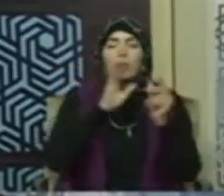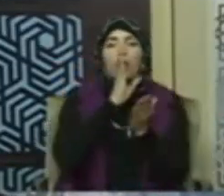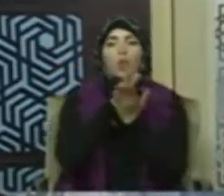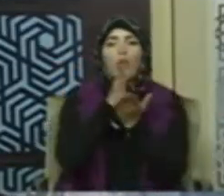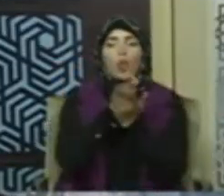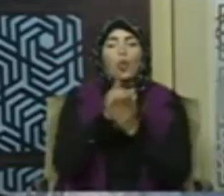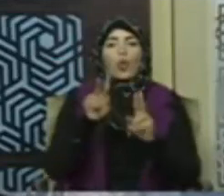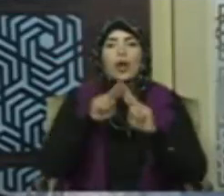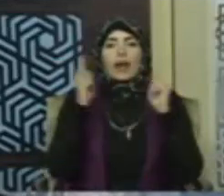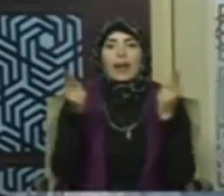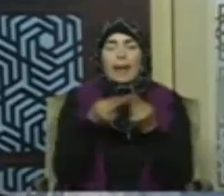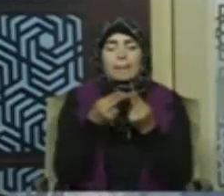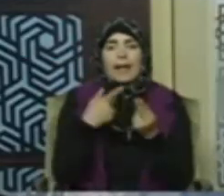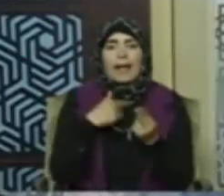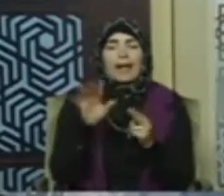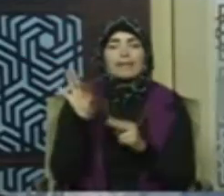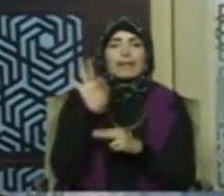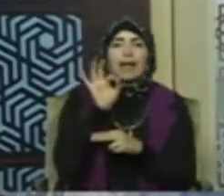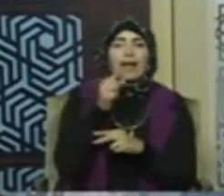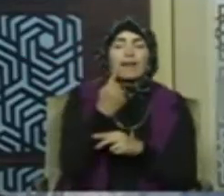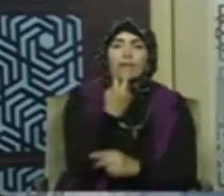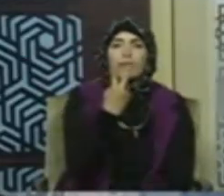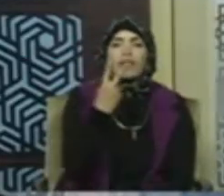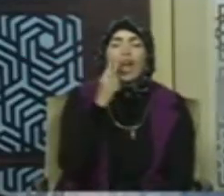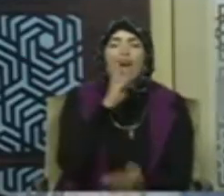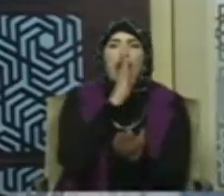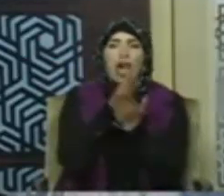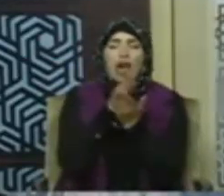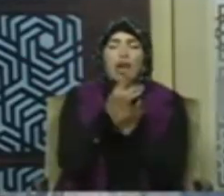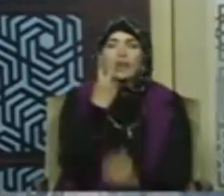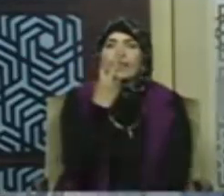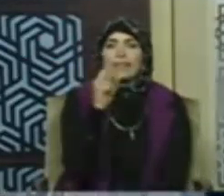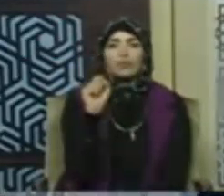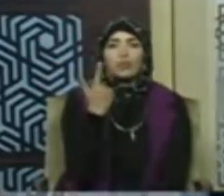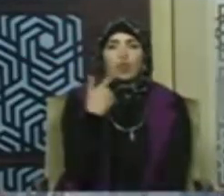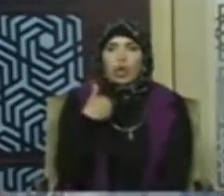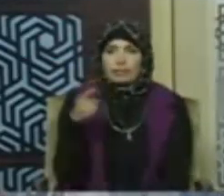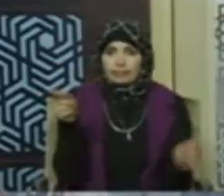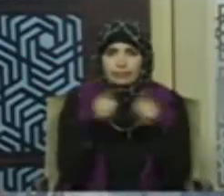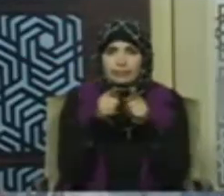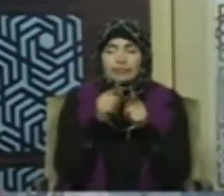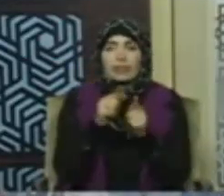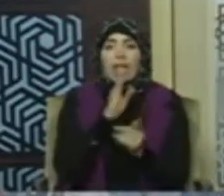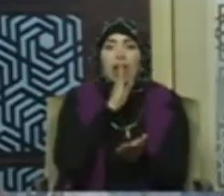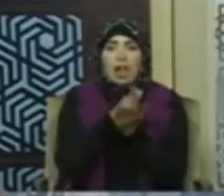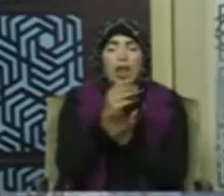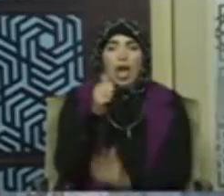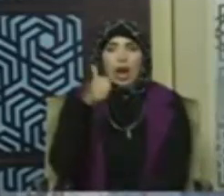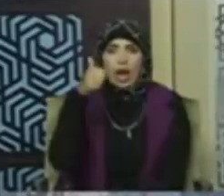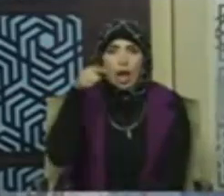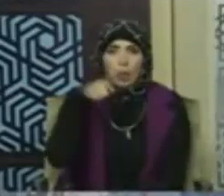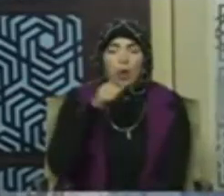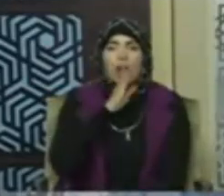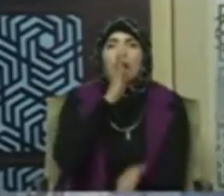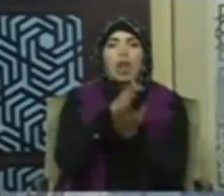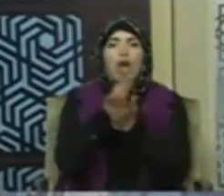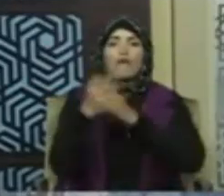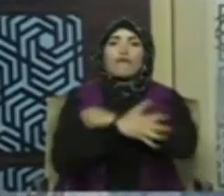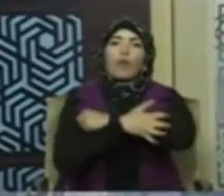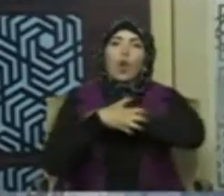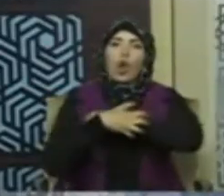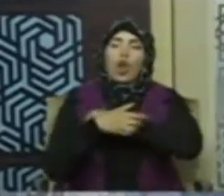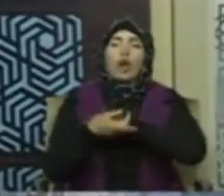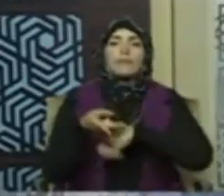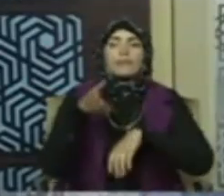العامة، سأكتفي منها بحق حقين اثنين عاجلا. الحق الأول حق الفقراء